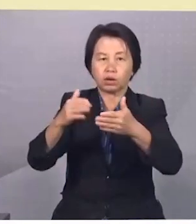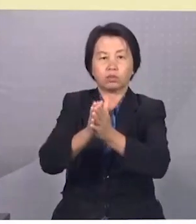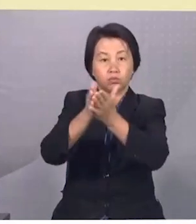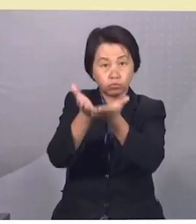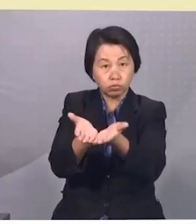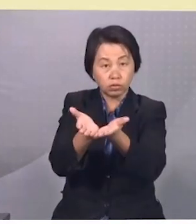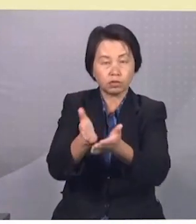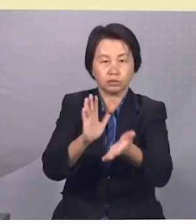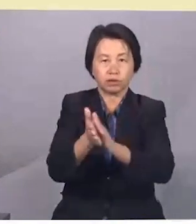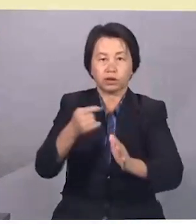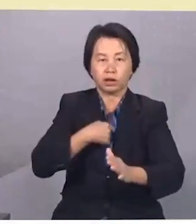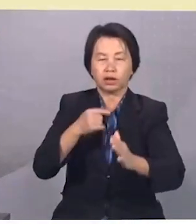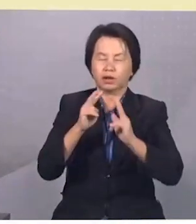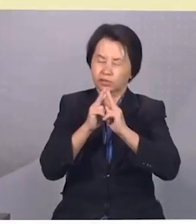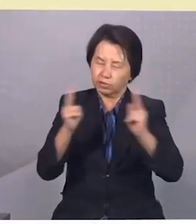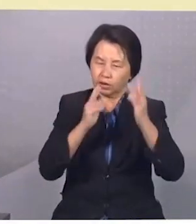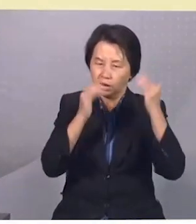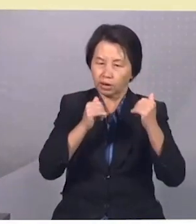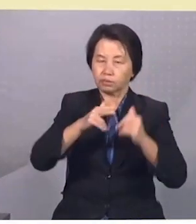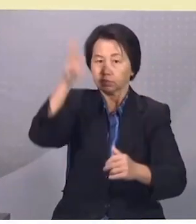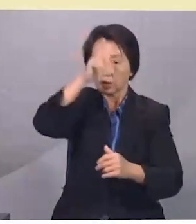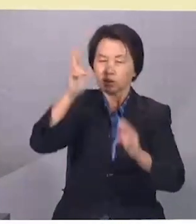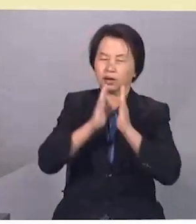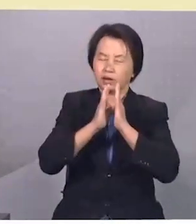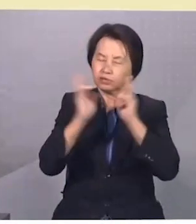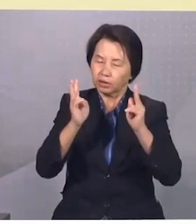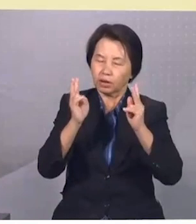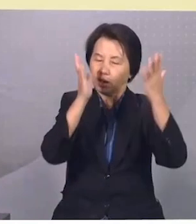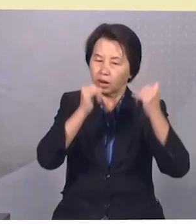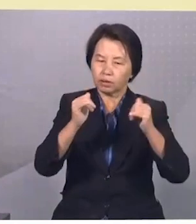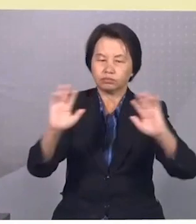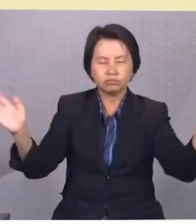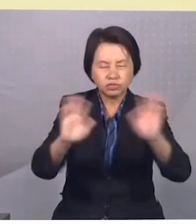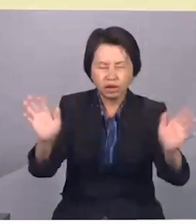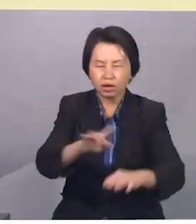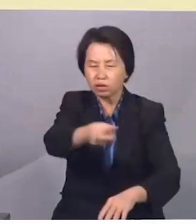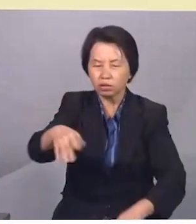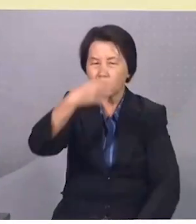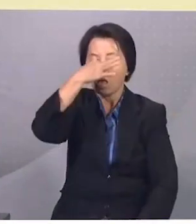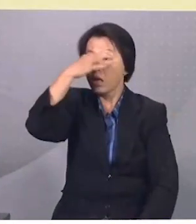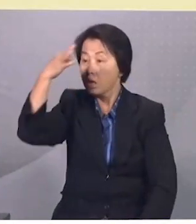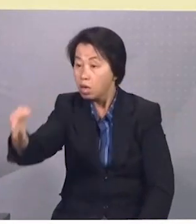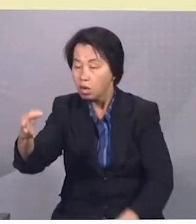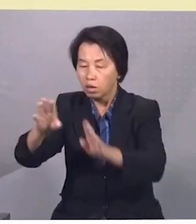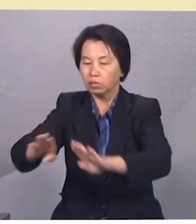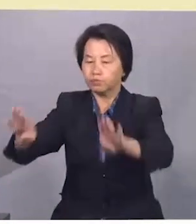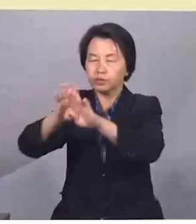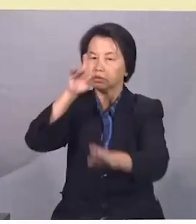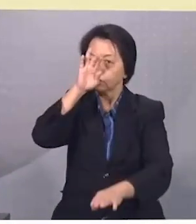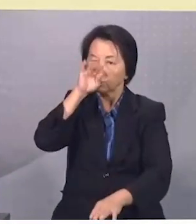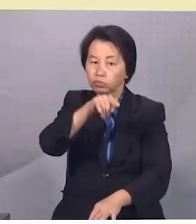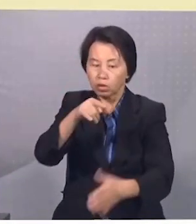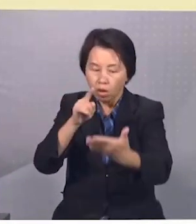jadi saya sangat berharap pihak kerajaan sangat berharap supaya kita tidak terpengaruh dengan berita-berita palsu